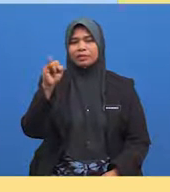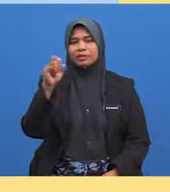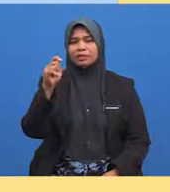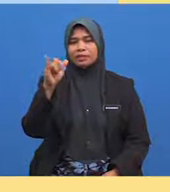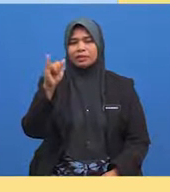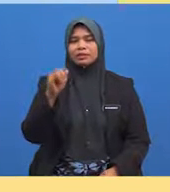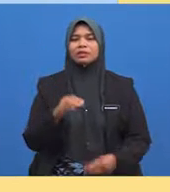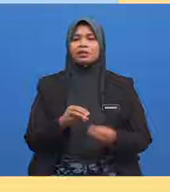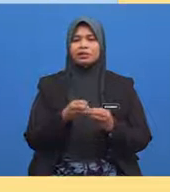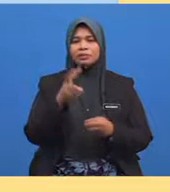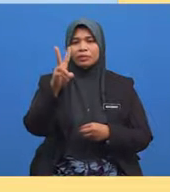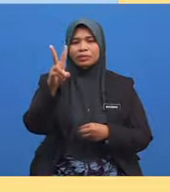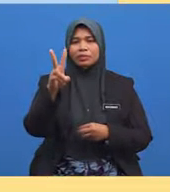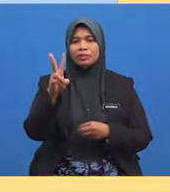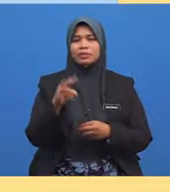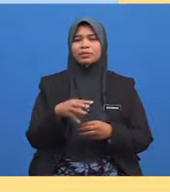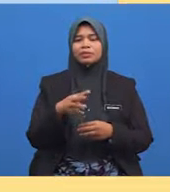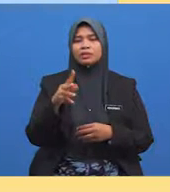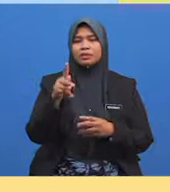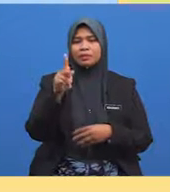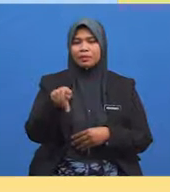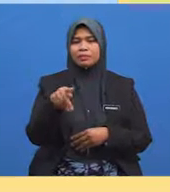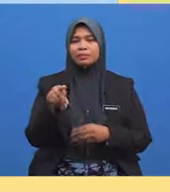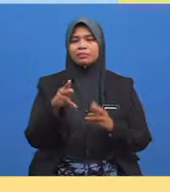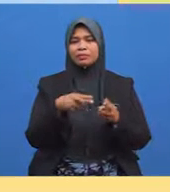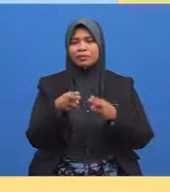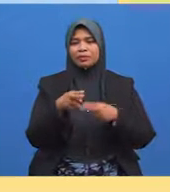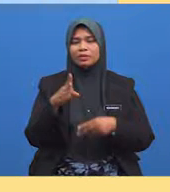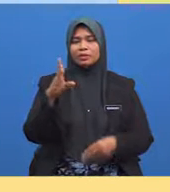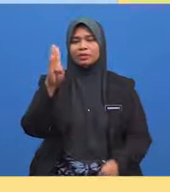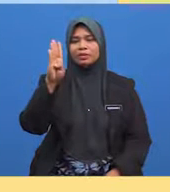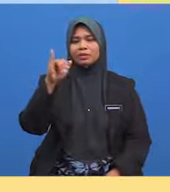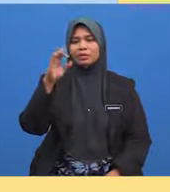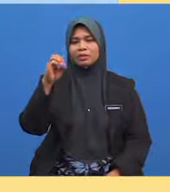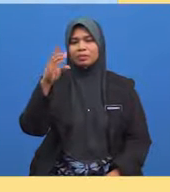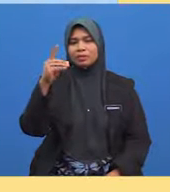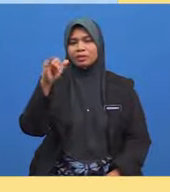Kedua, mewajarkan keperluan pengurusan biodiversity yang berkesan.